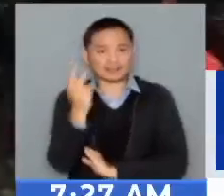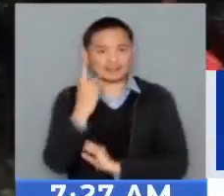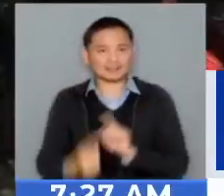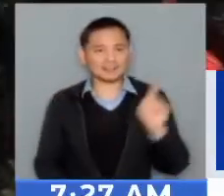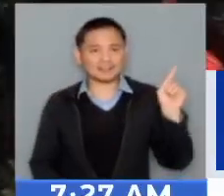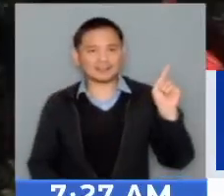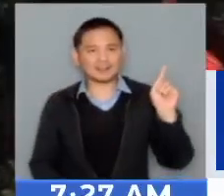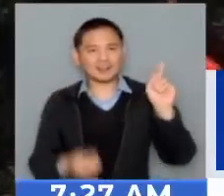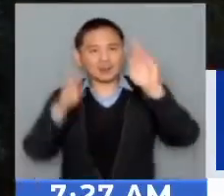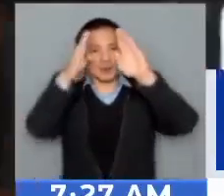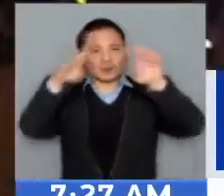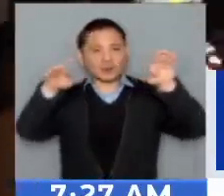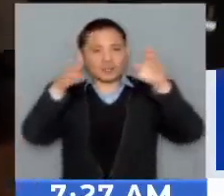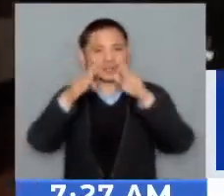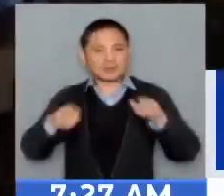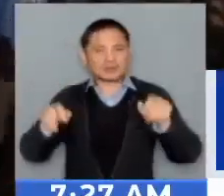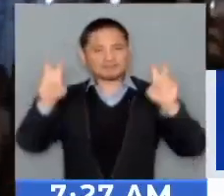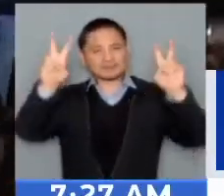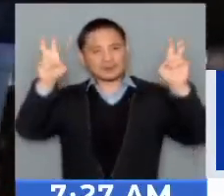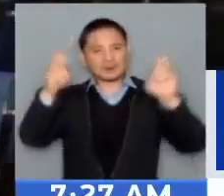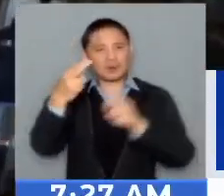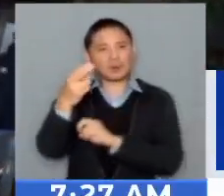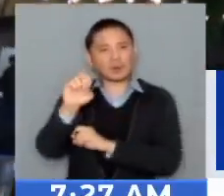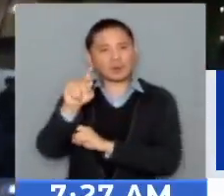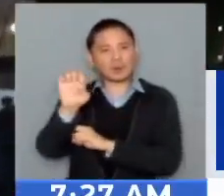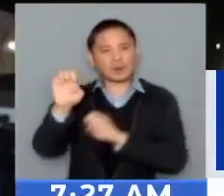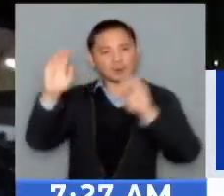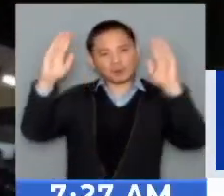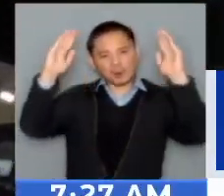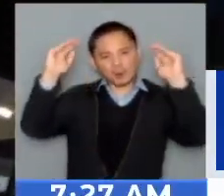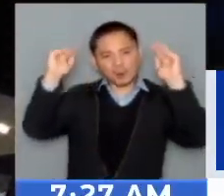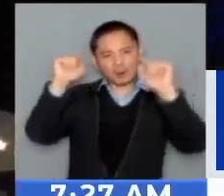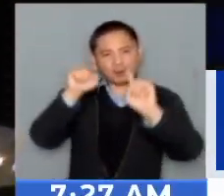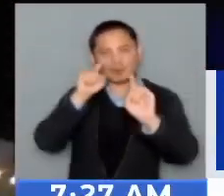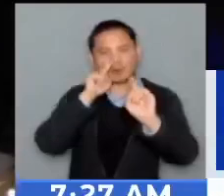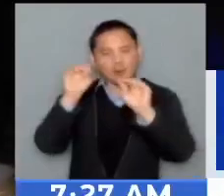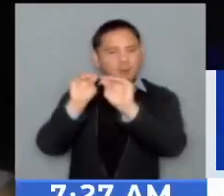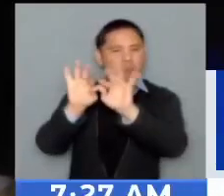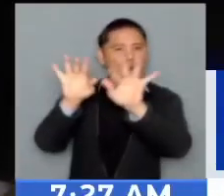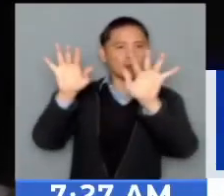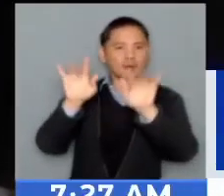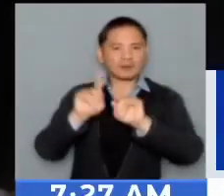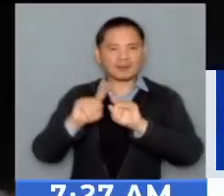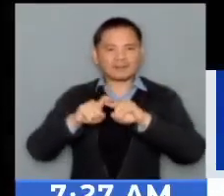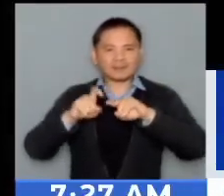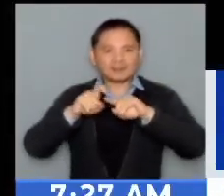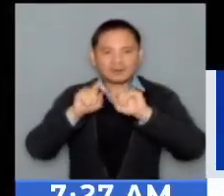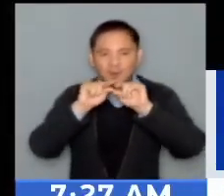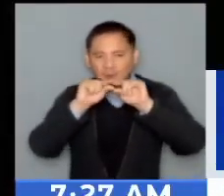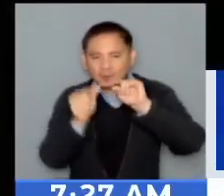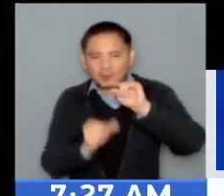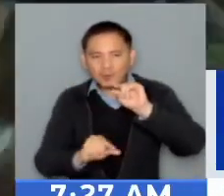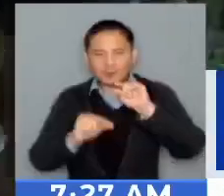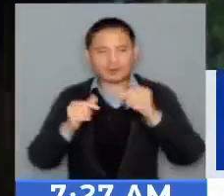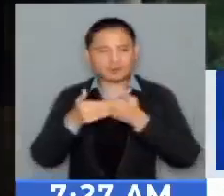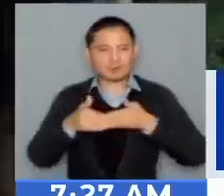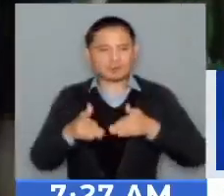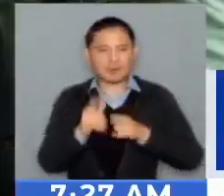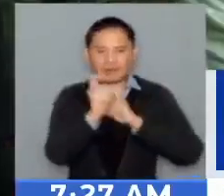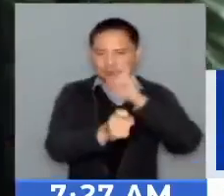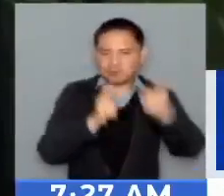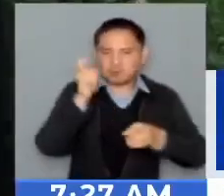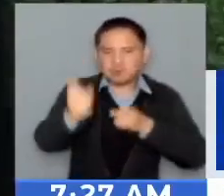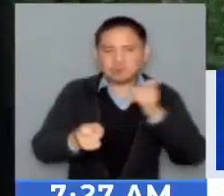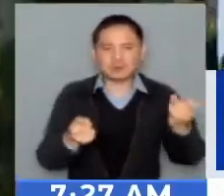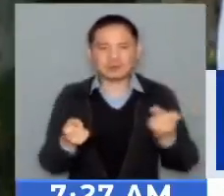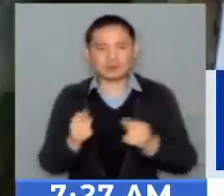Hope. Dinalot yan ng naglalakihang Christmas ball, candy cane at mga regalo. Nagliwanag palalo dahil sa mga dekorasyon gaya ng